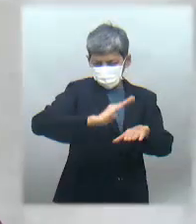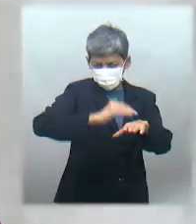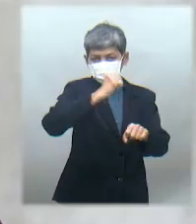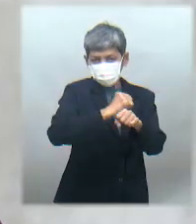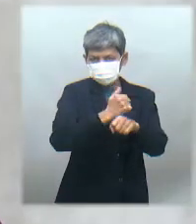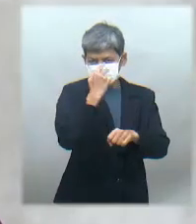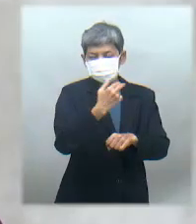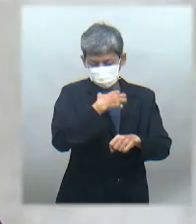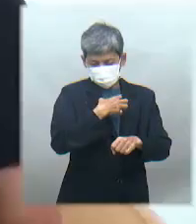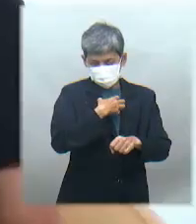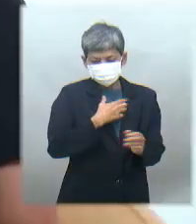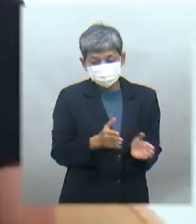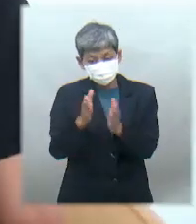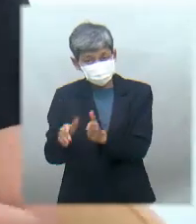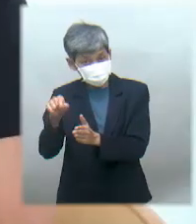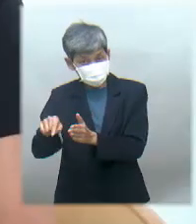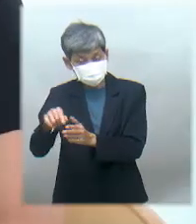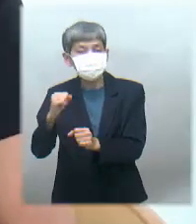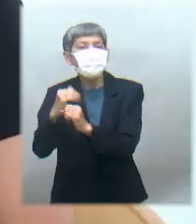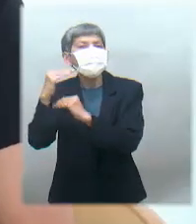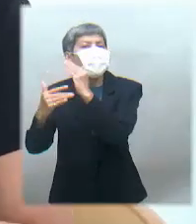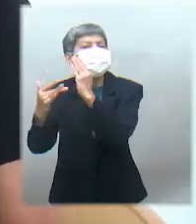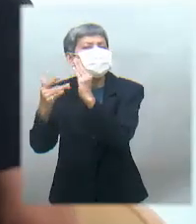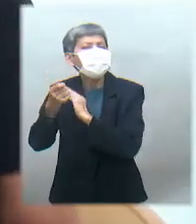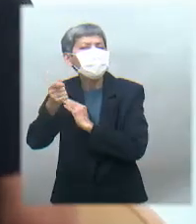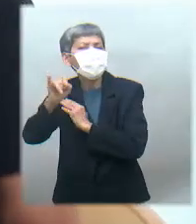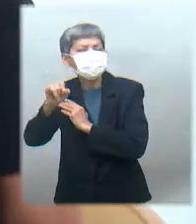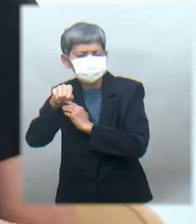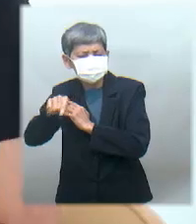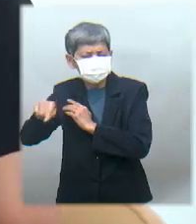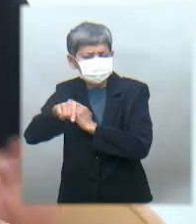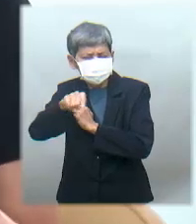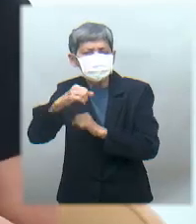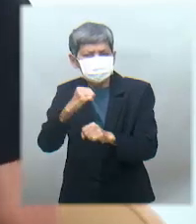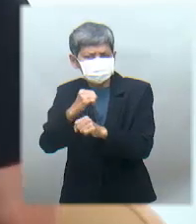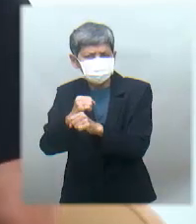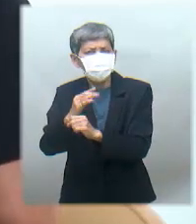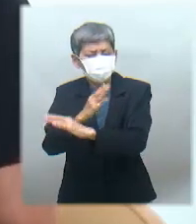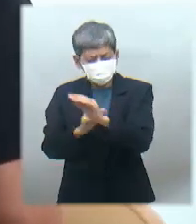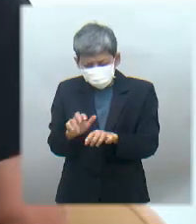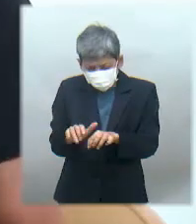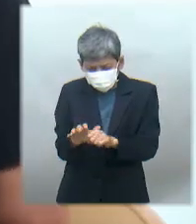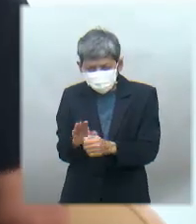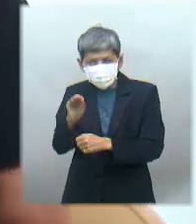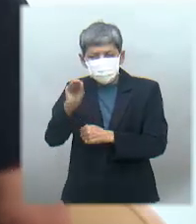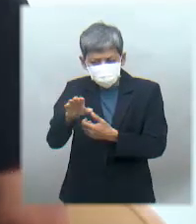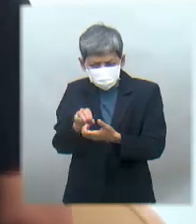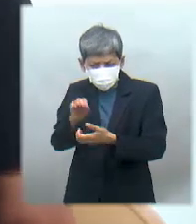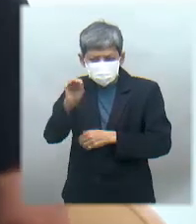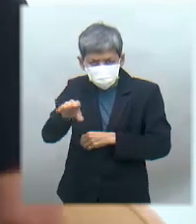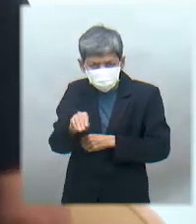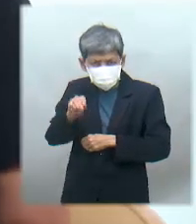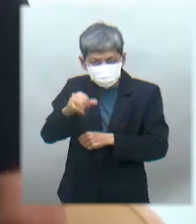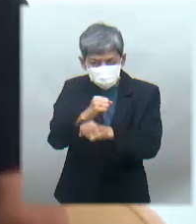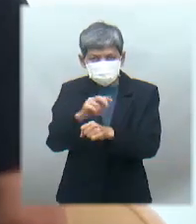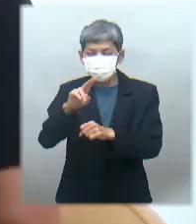เขาทำงานได้ดีขึ้นในขณะเดยวกันเราพัฒรมาเทคโโีที่มีคามตองการโยใช้แกภาพคนปรการVWCANCองก็จะได้